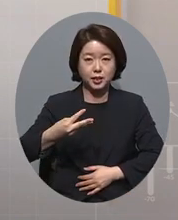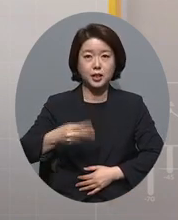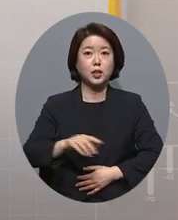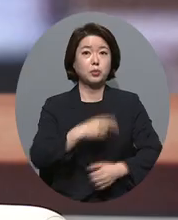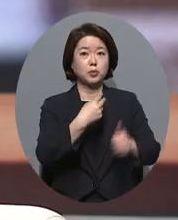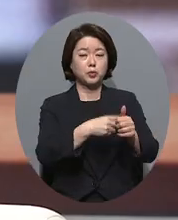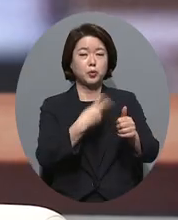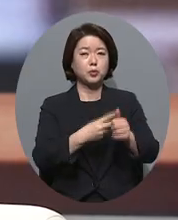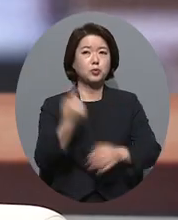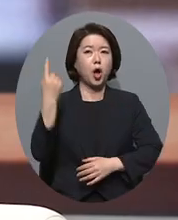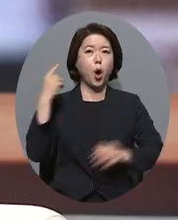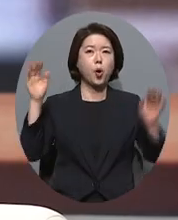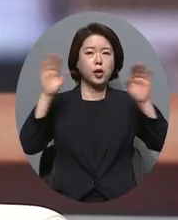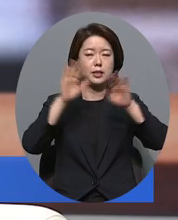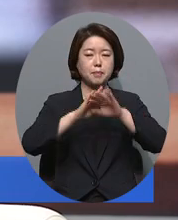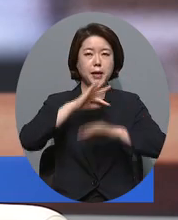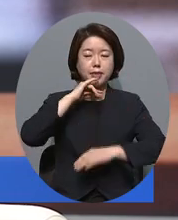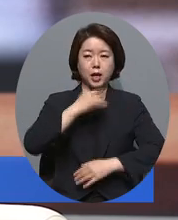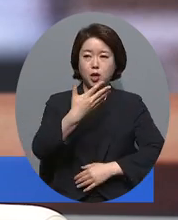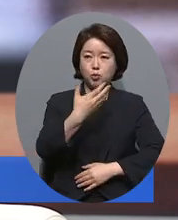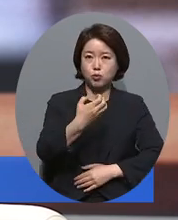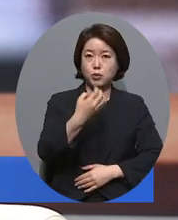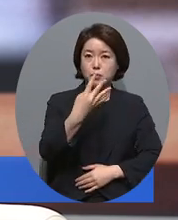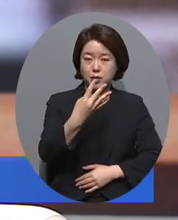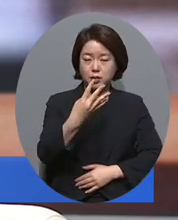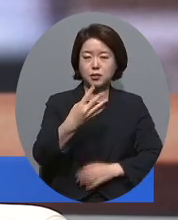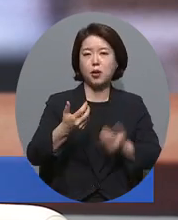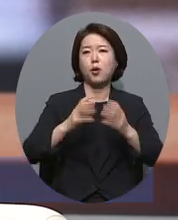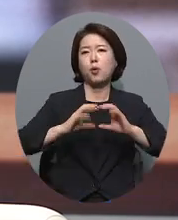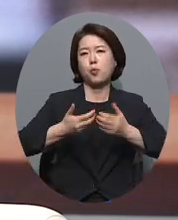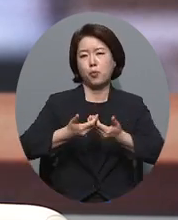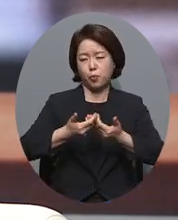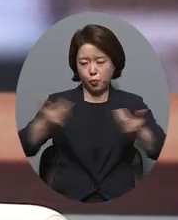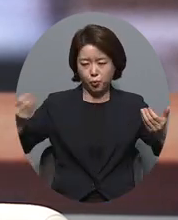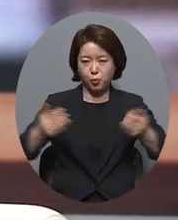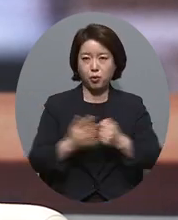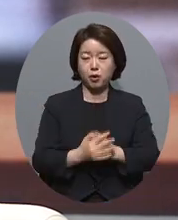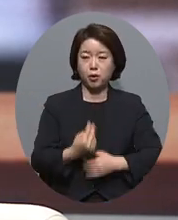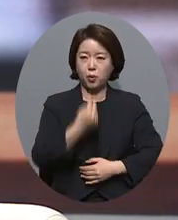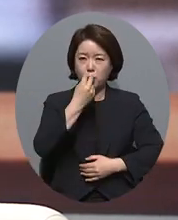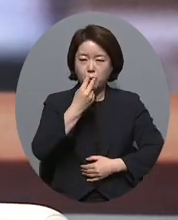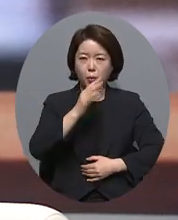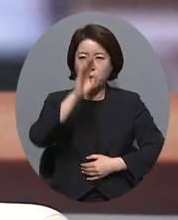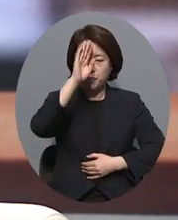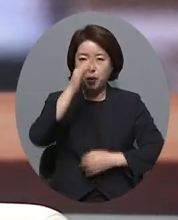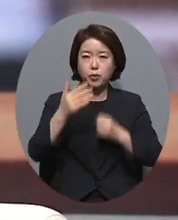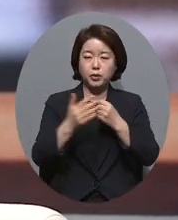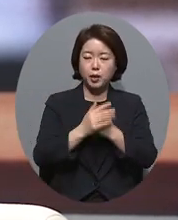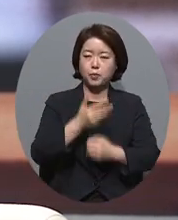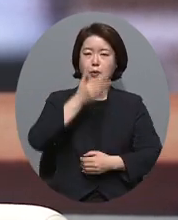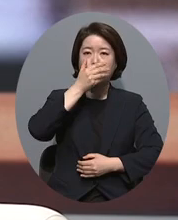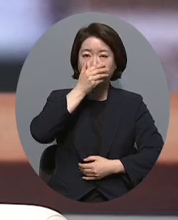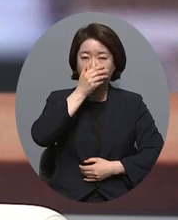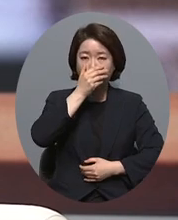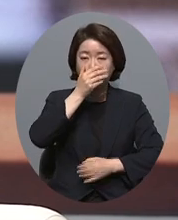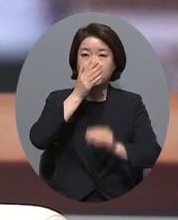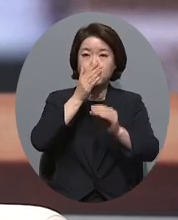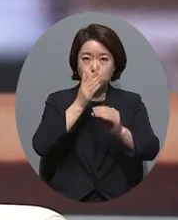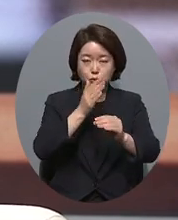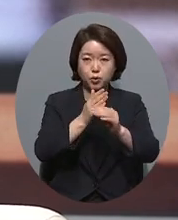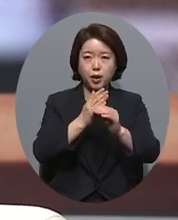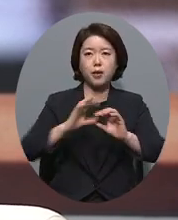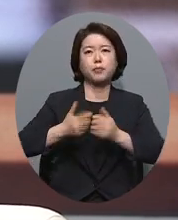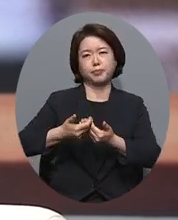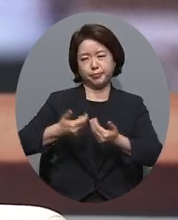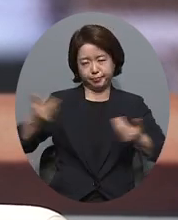향년 94세 1기로 별세를 했습니다 호흡기 질환으로 입원 중에 숨을 거뒀는데요 고인의 생전